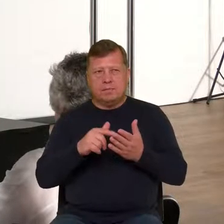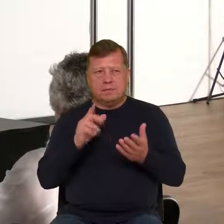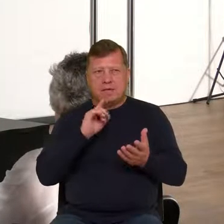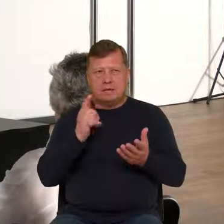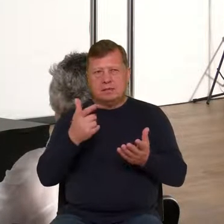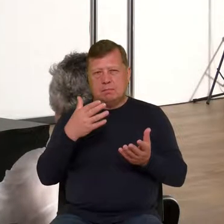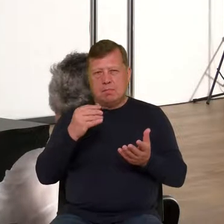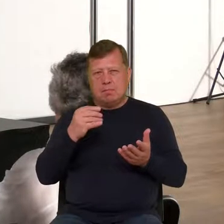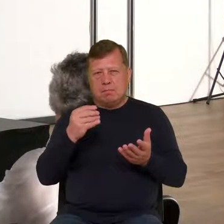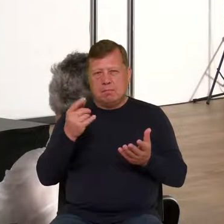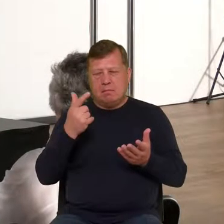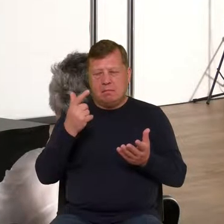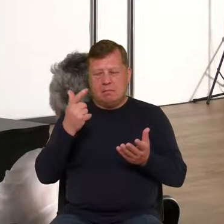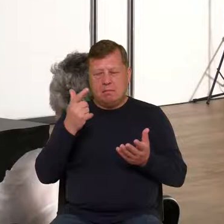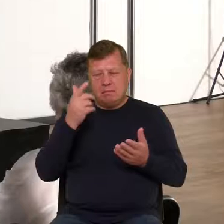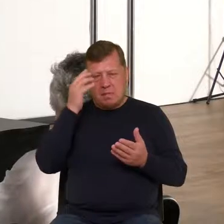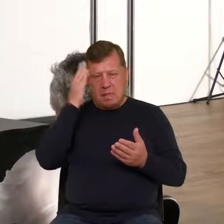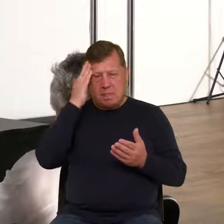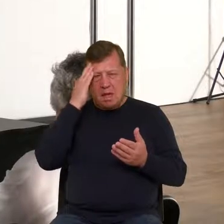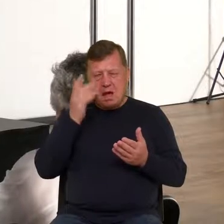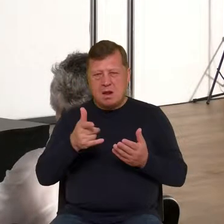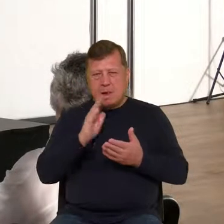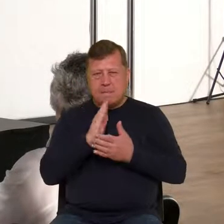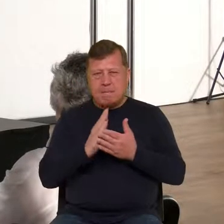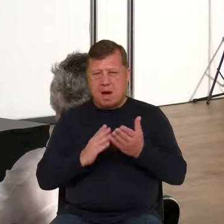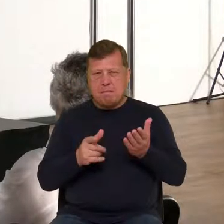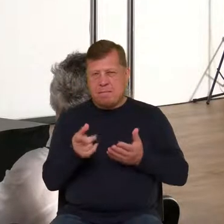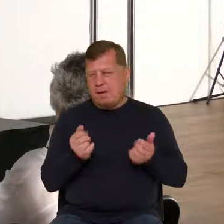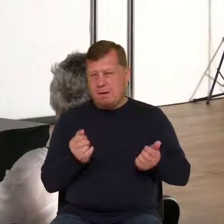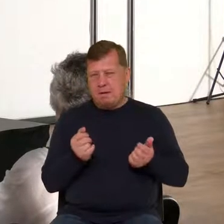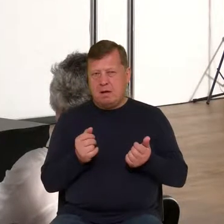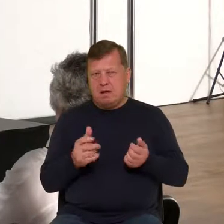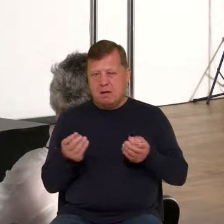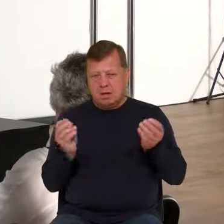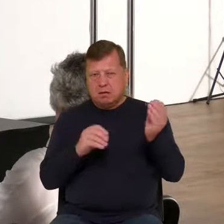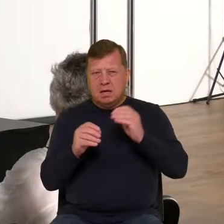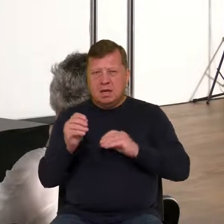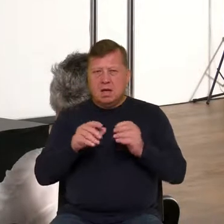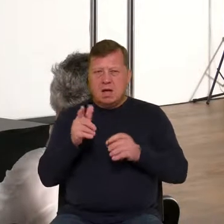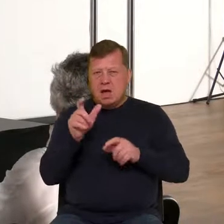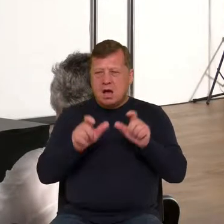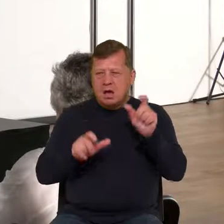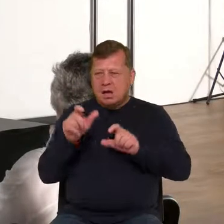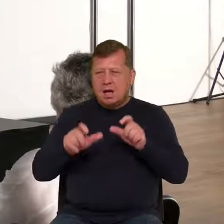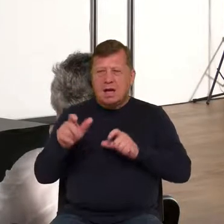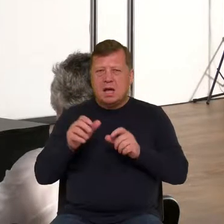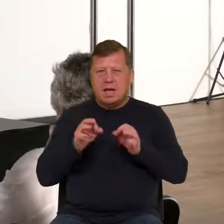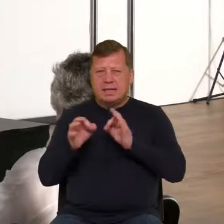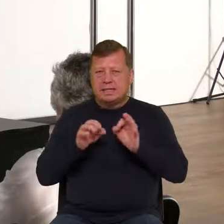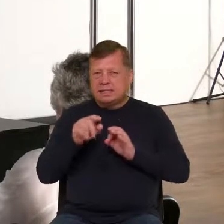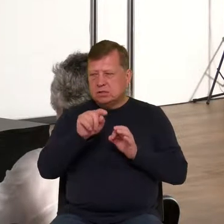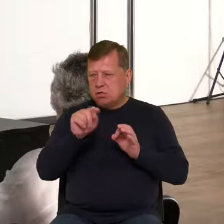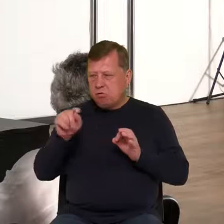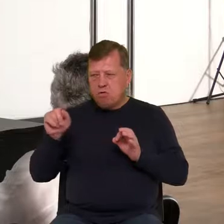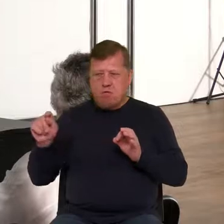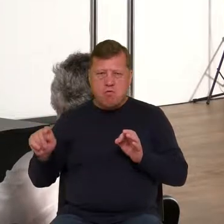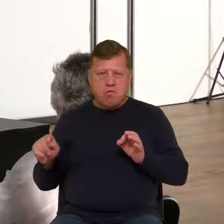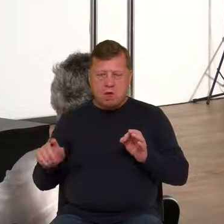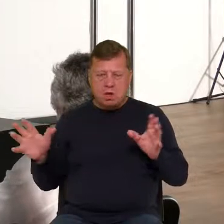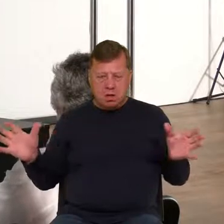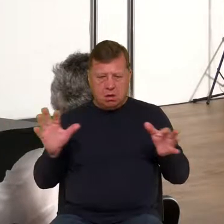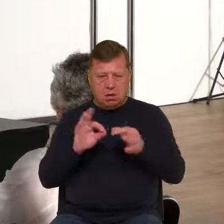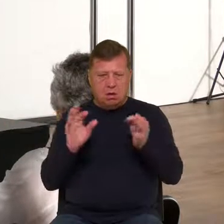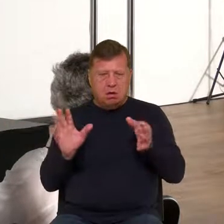jakby układanką. Zastanawiam się po prostu, jak te historyjki poszczególne się dobierałeś, jak